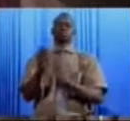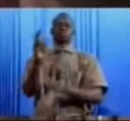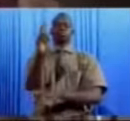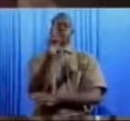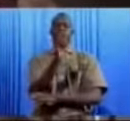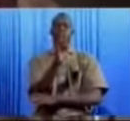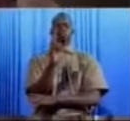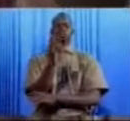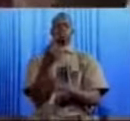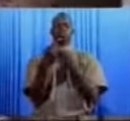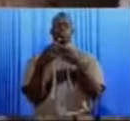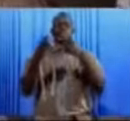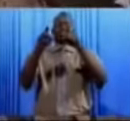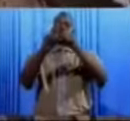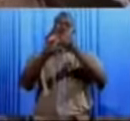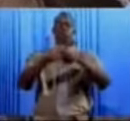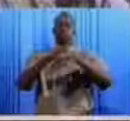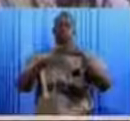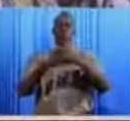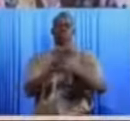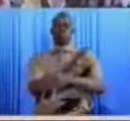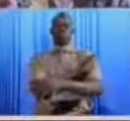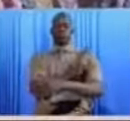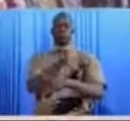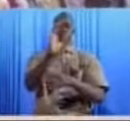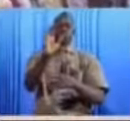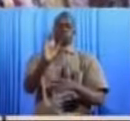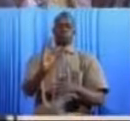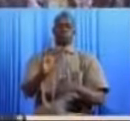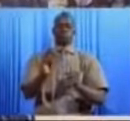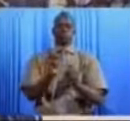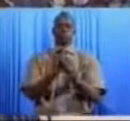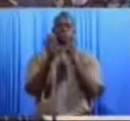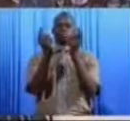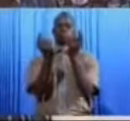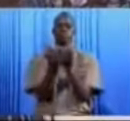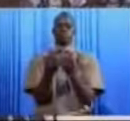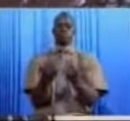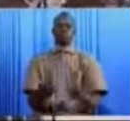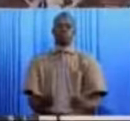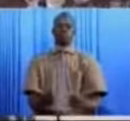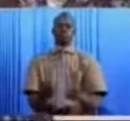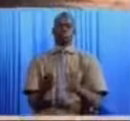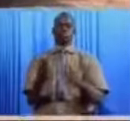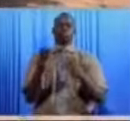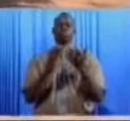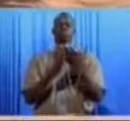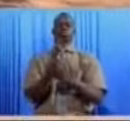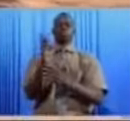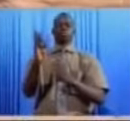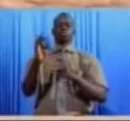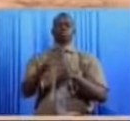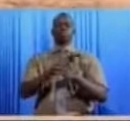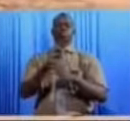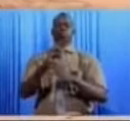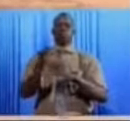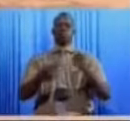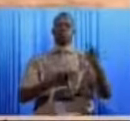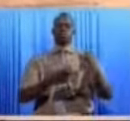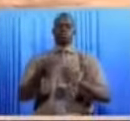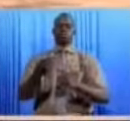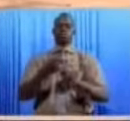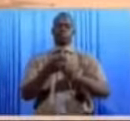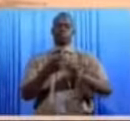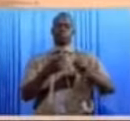mais aussi et surtout le renforcement des capacités des groupements de ces localités à travers la formation en gestion des risques